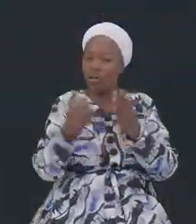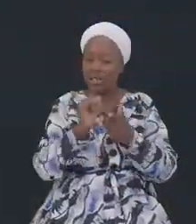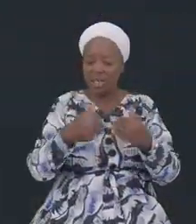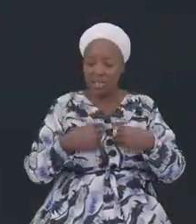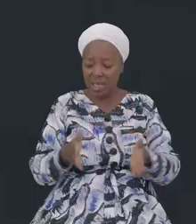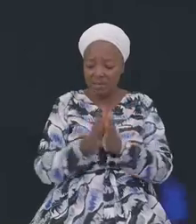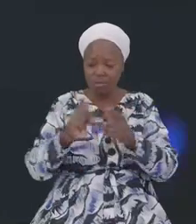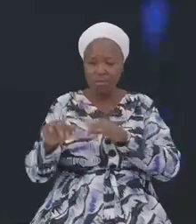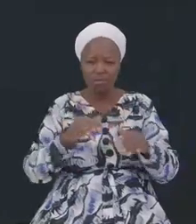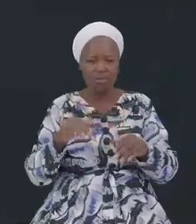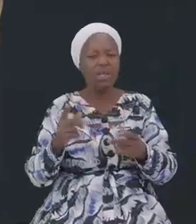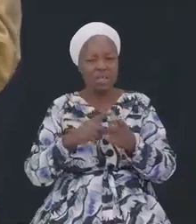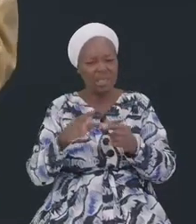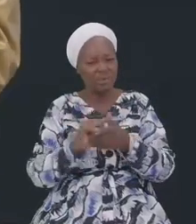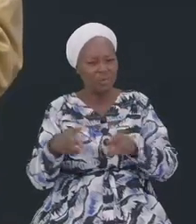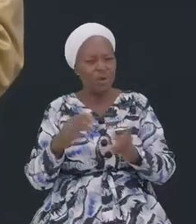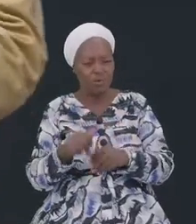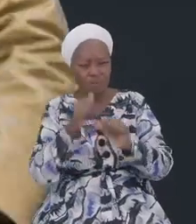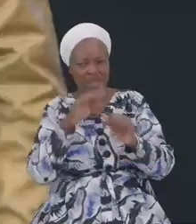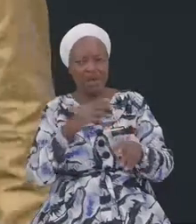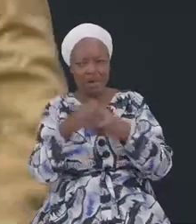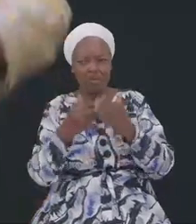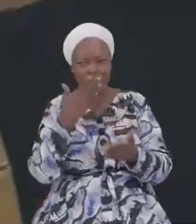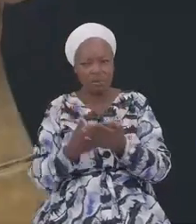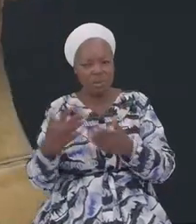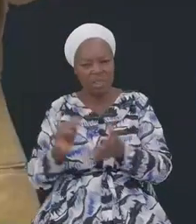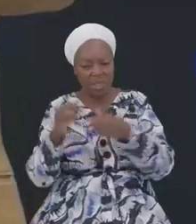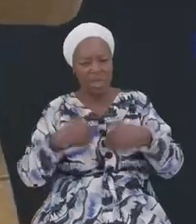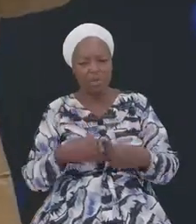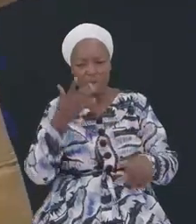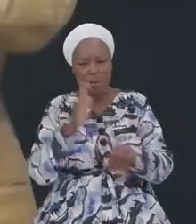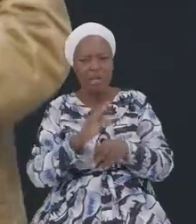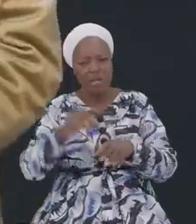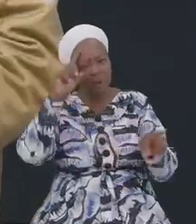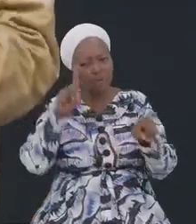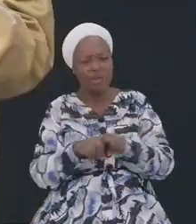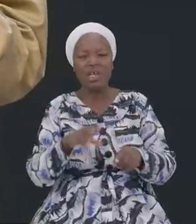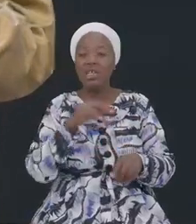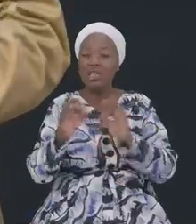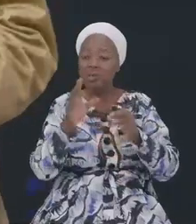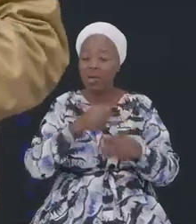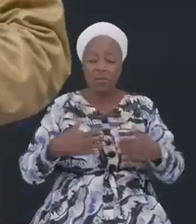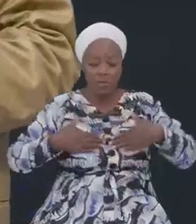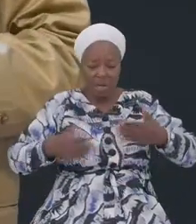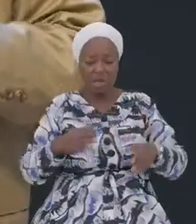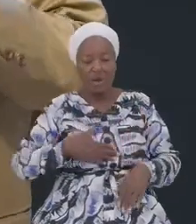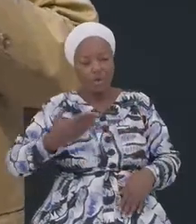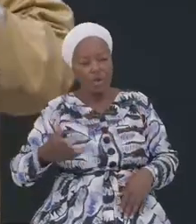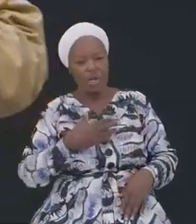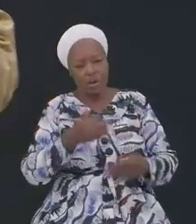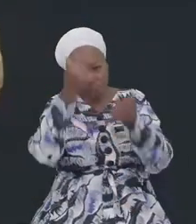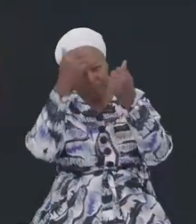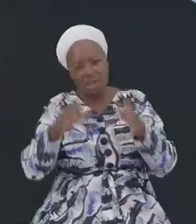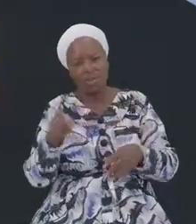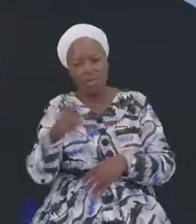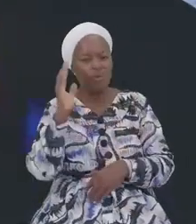recevoir les bonnes choses qu'il a promises dans l'alliance. Si vous avez de la bonne volonté et si vous êtes